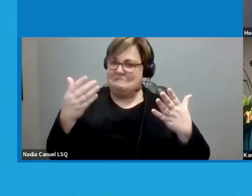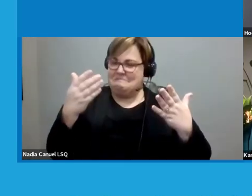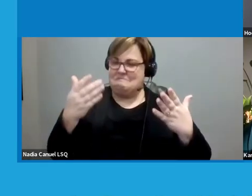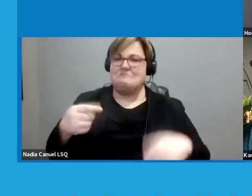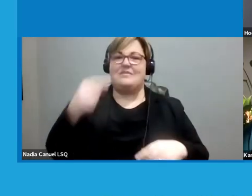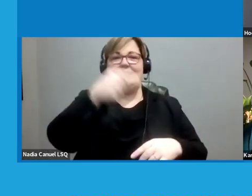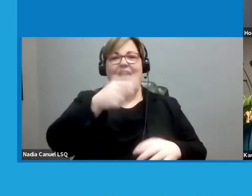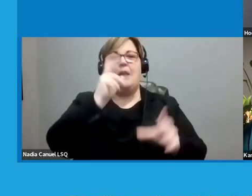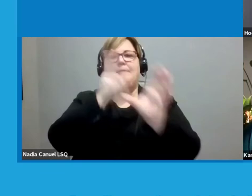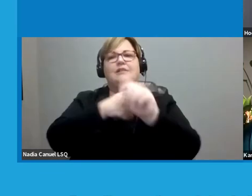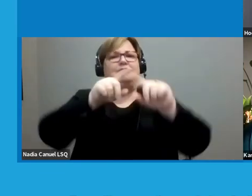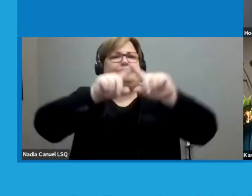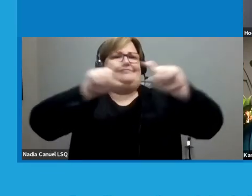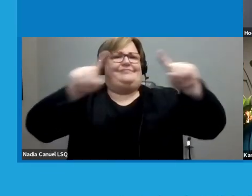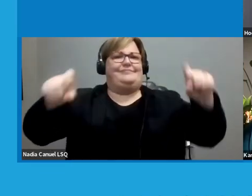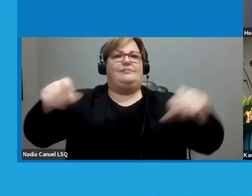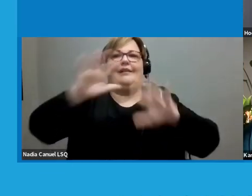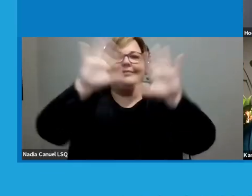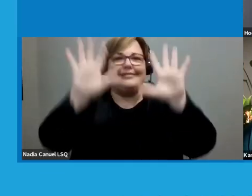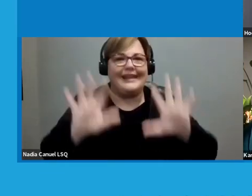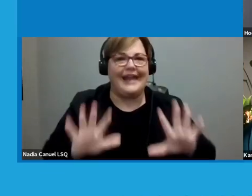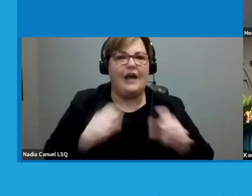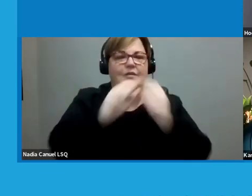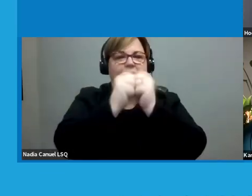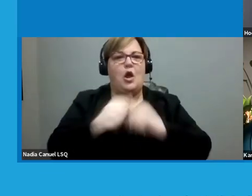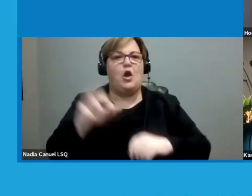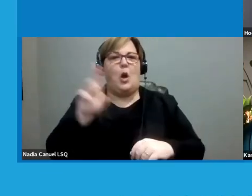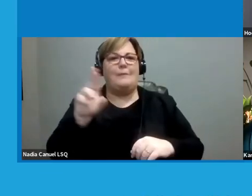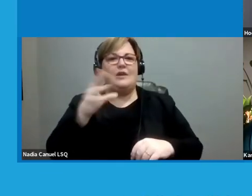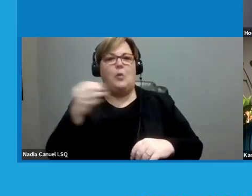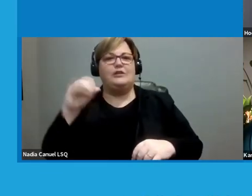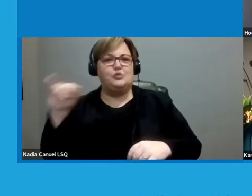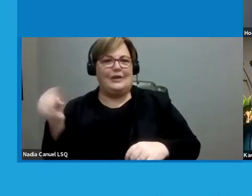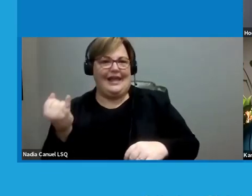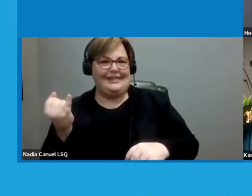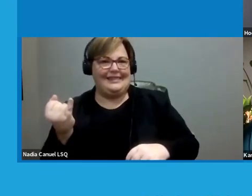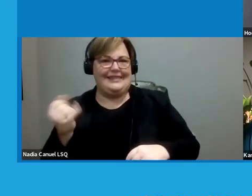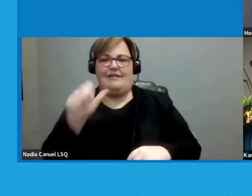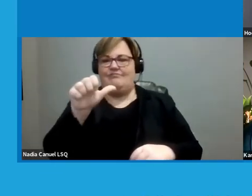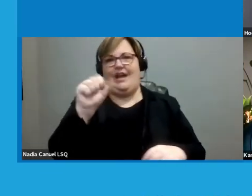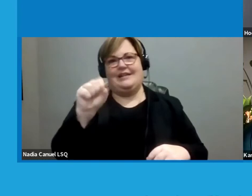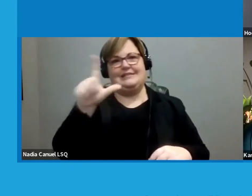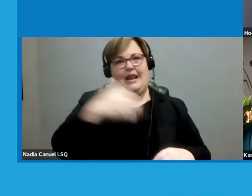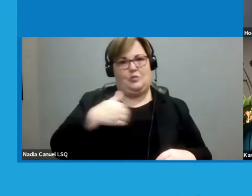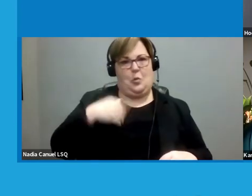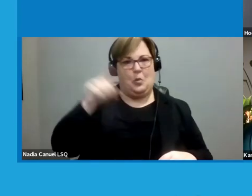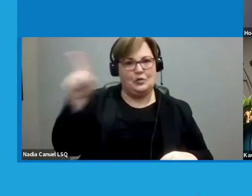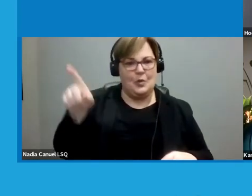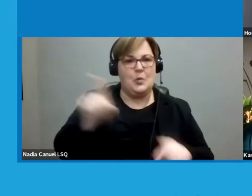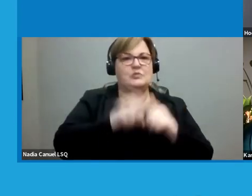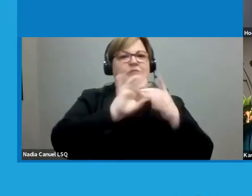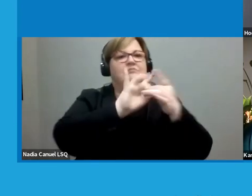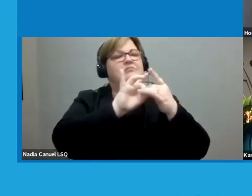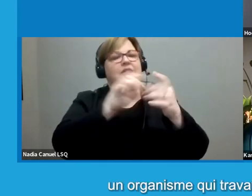elle participe à diverses activités de théâtre, dont une adaptation de Romeo and Juliet en American Sign Language à Toronto, et collabore